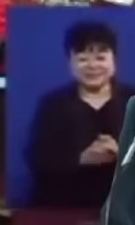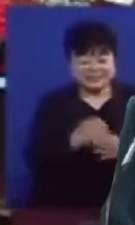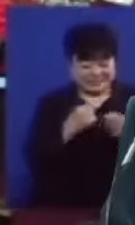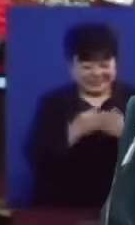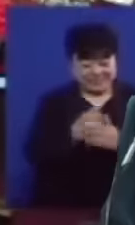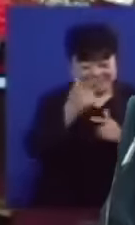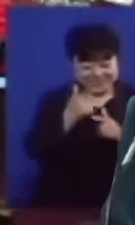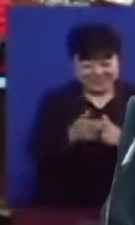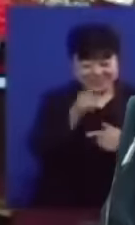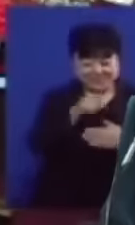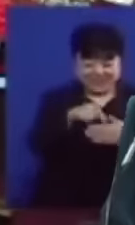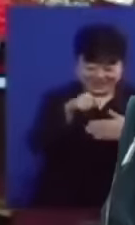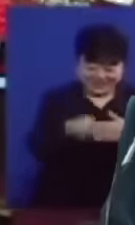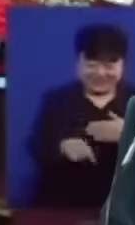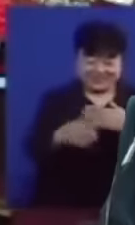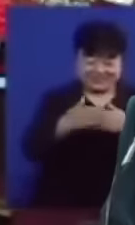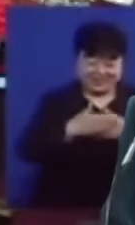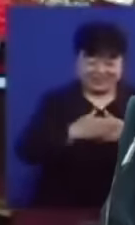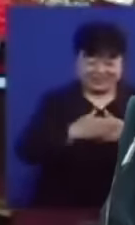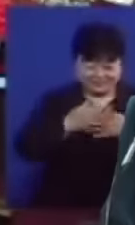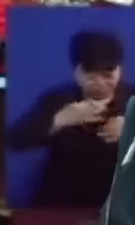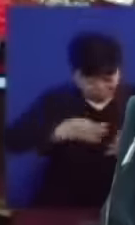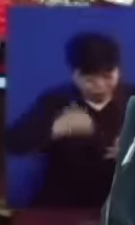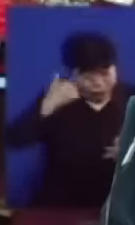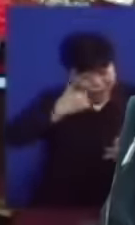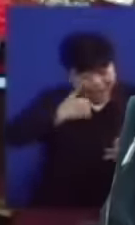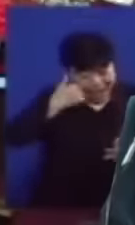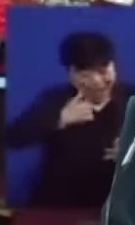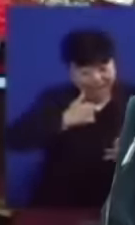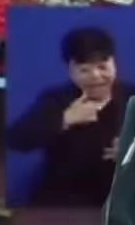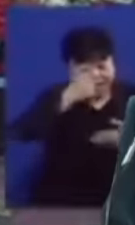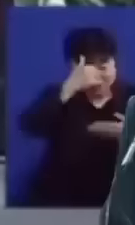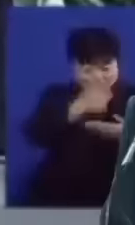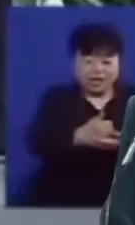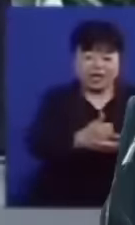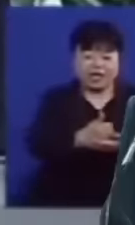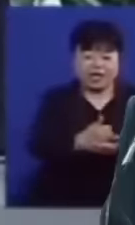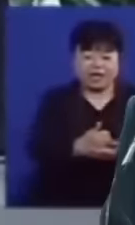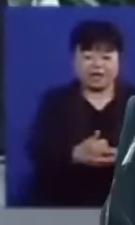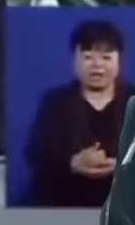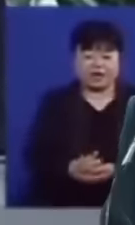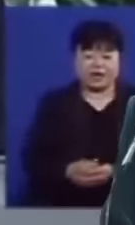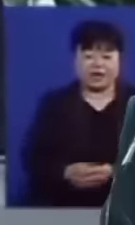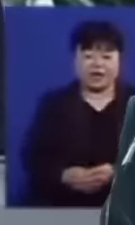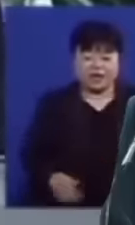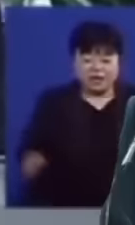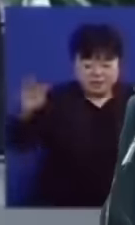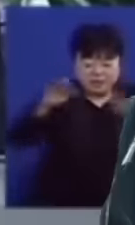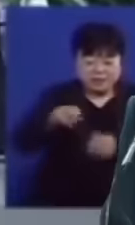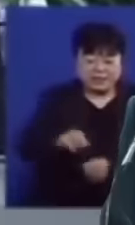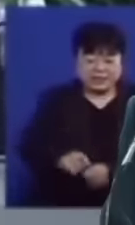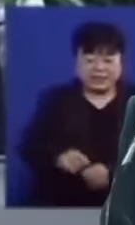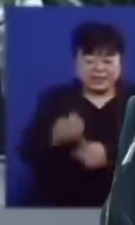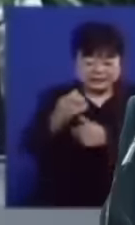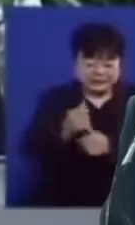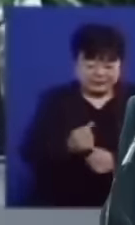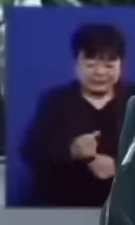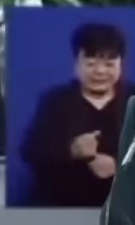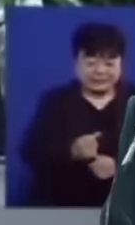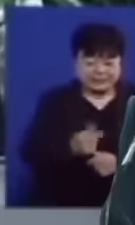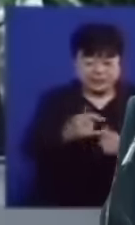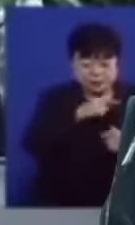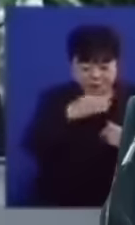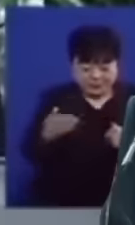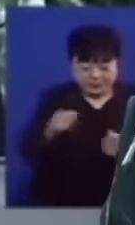그러므로 예수님 안에서 나는 어떠한 사람이냐? 죄와 흑암에 잡힌 사람이 그리스도의 보혈로 말미암아